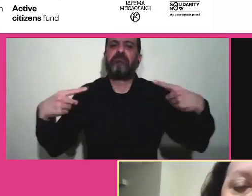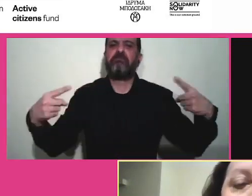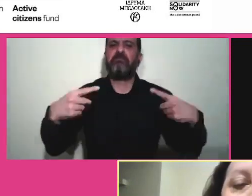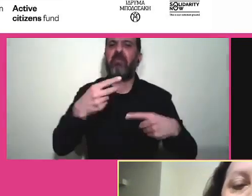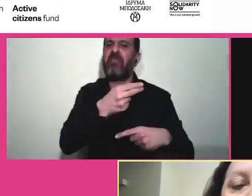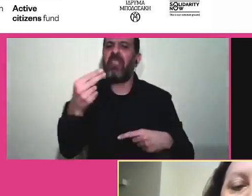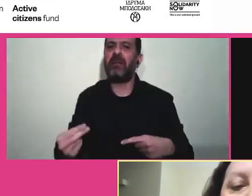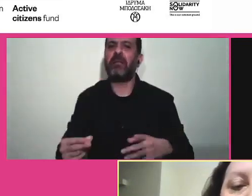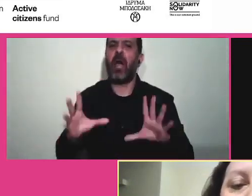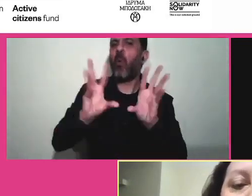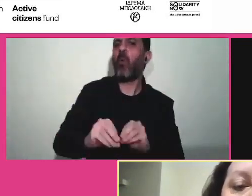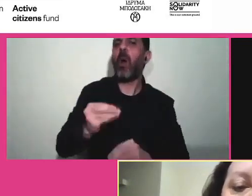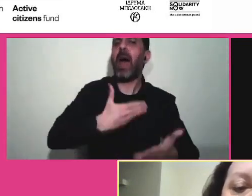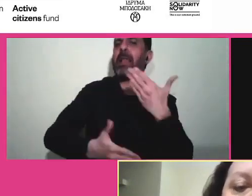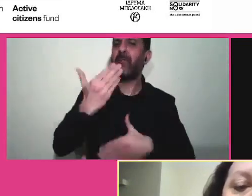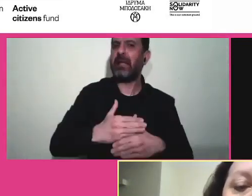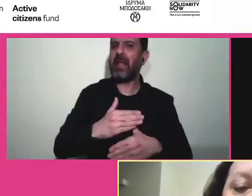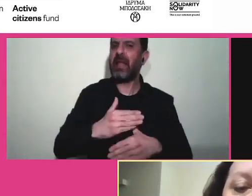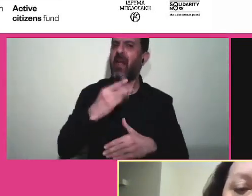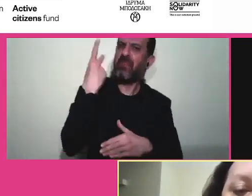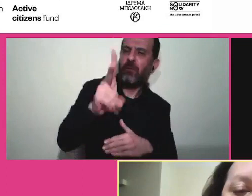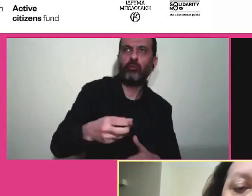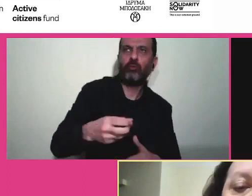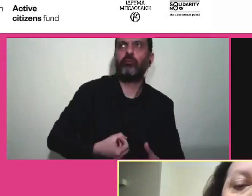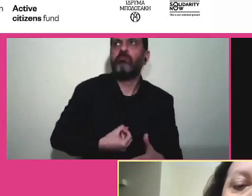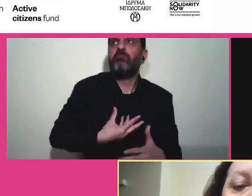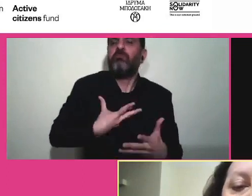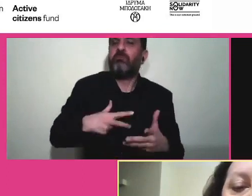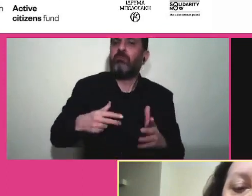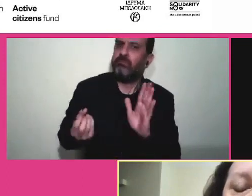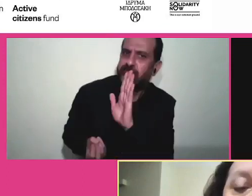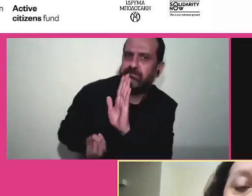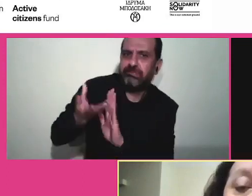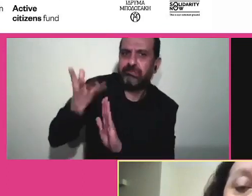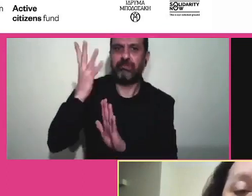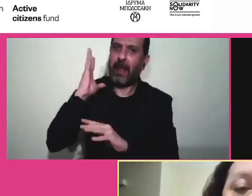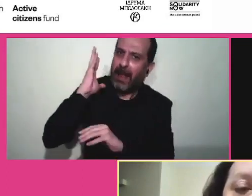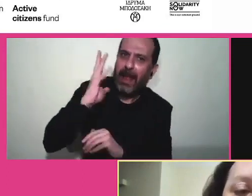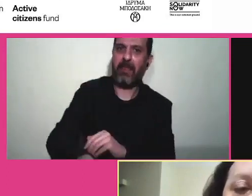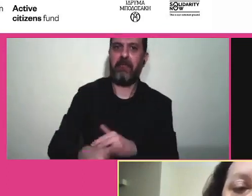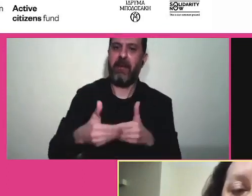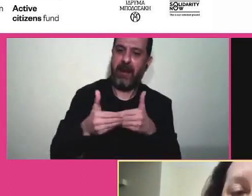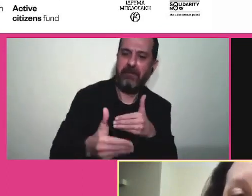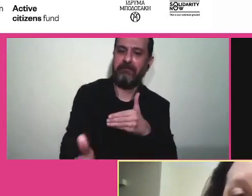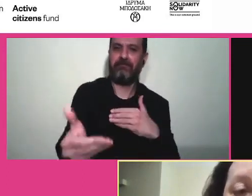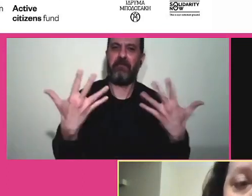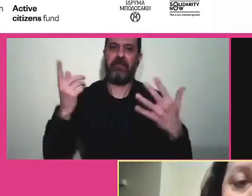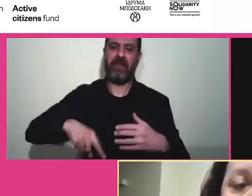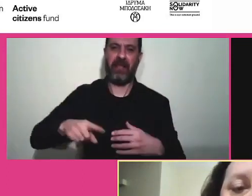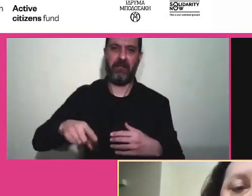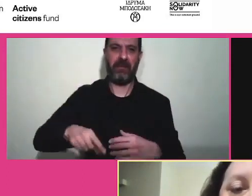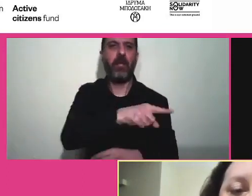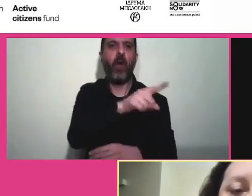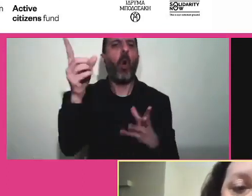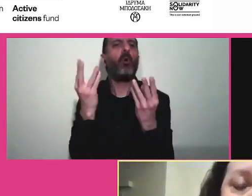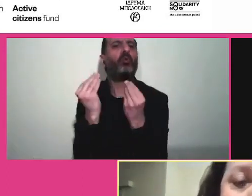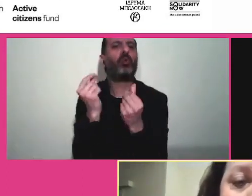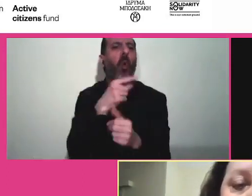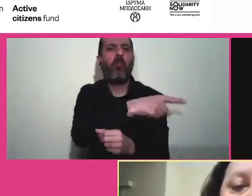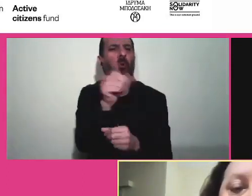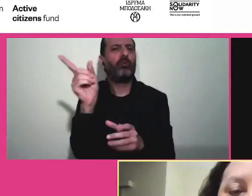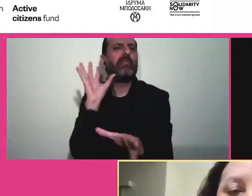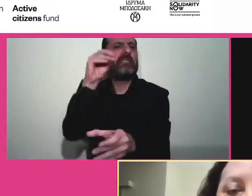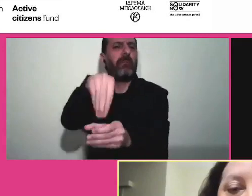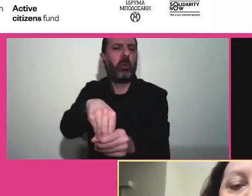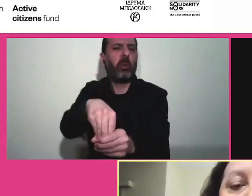αναπηρία. Θέλω να σας δείξω ενδεικτικά πώς θα μπορούσατε να συμμετάσχετε και πόσο εύκολο